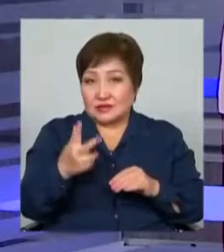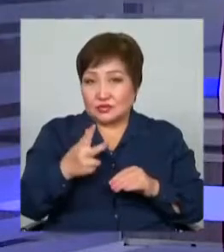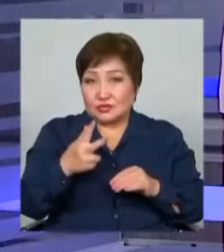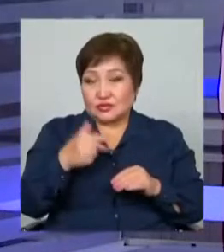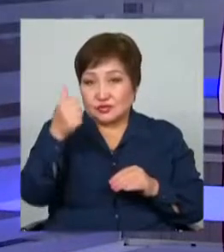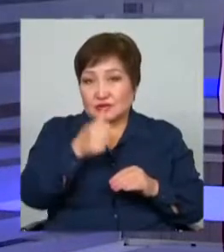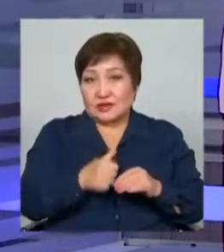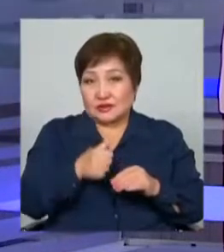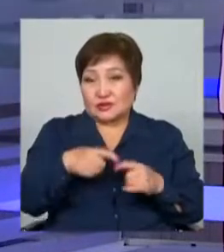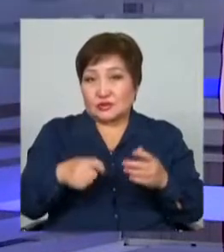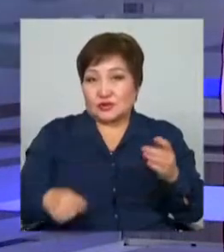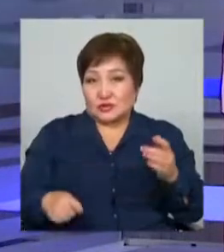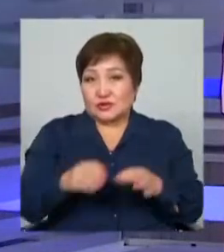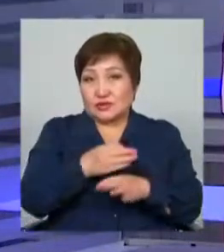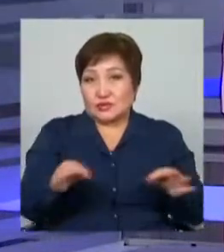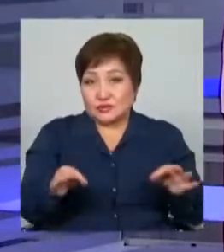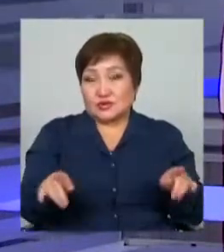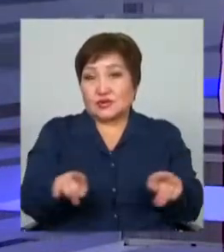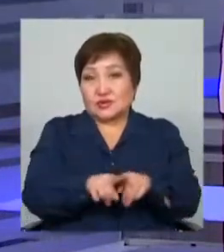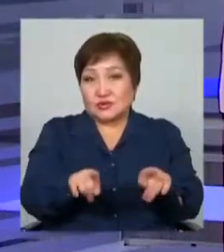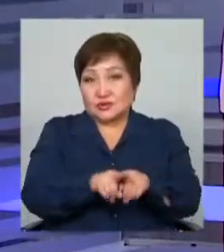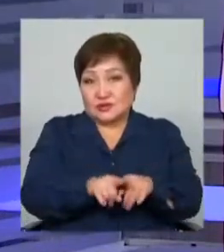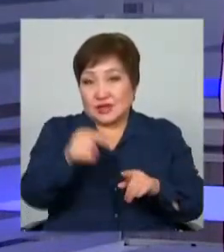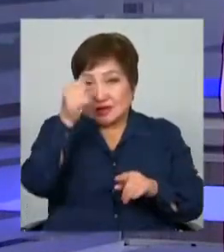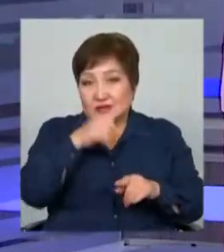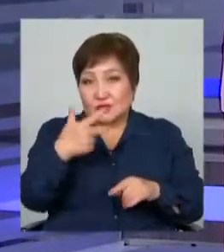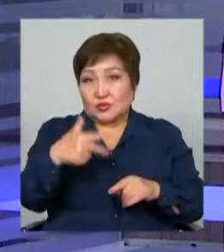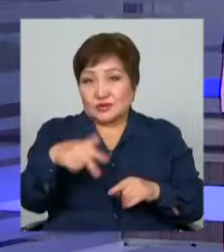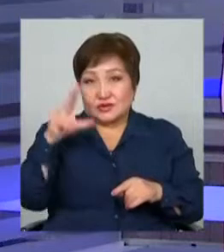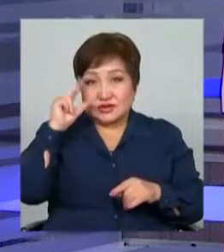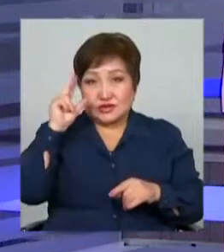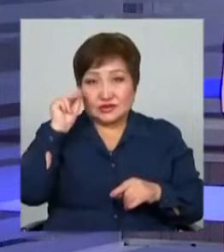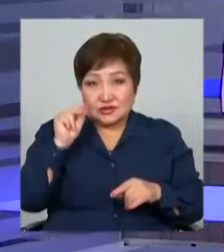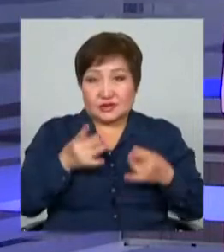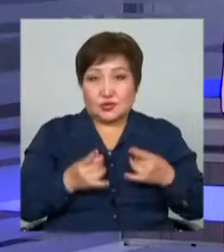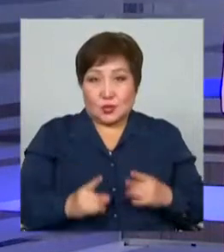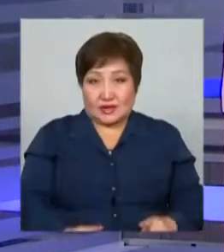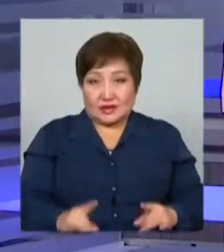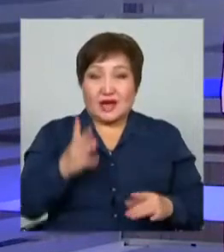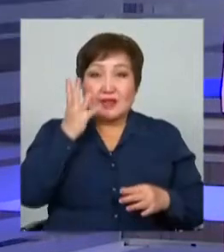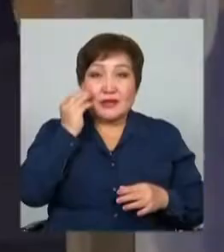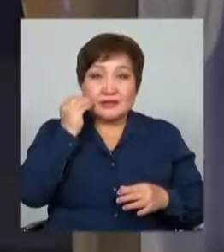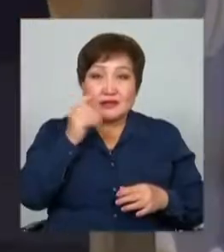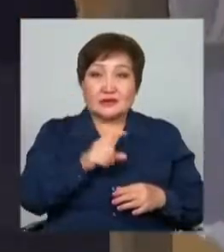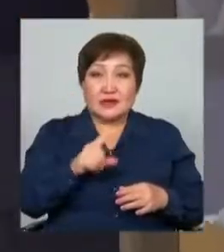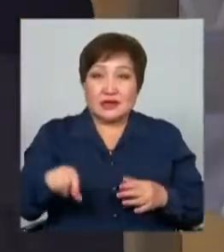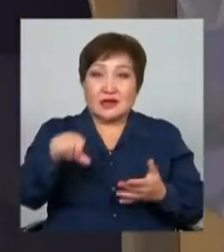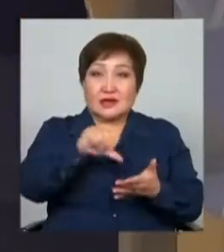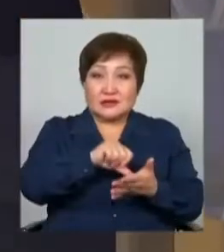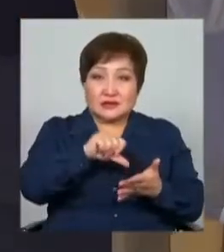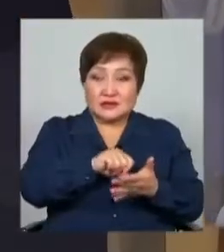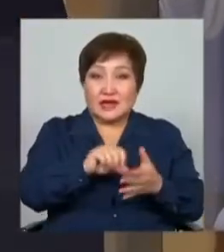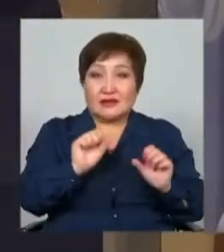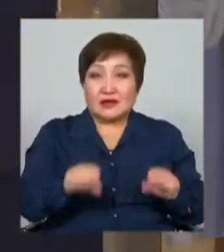ойындарына тәуелсіздік құрдастары айдың 30-шы жұлдызында туған алматылықтар да қатыса алады. Давайте вашу